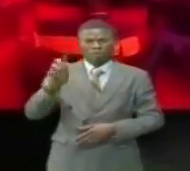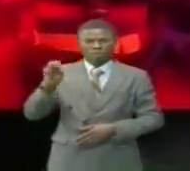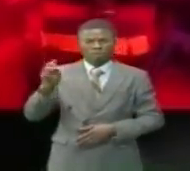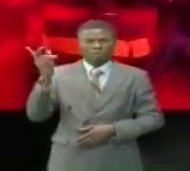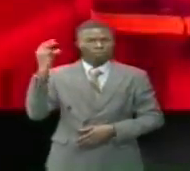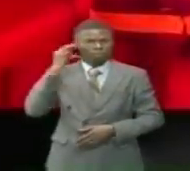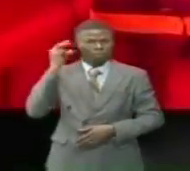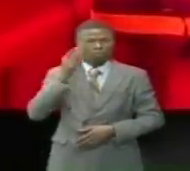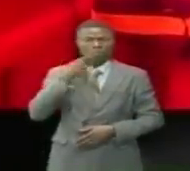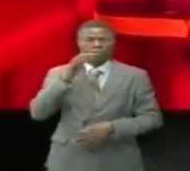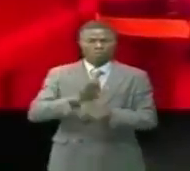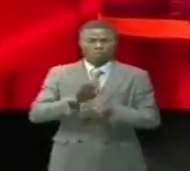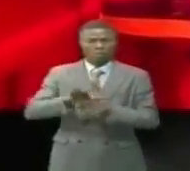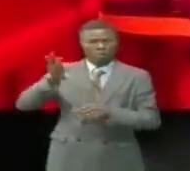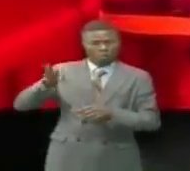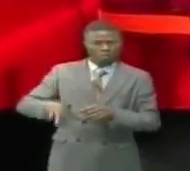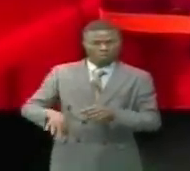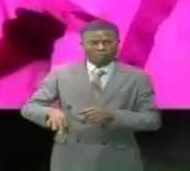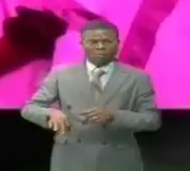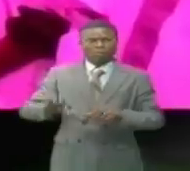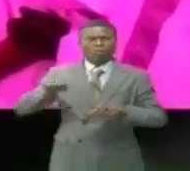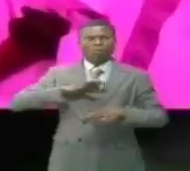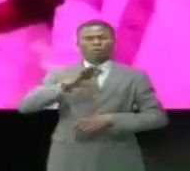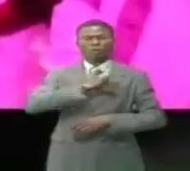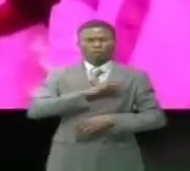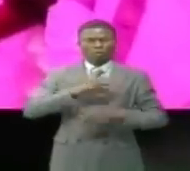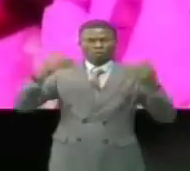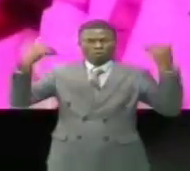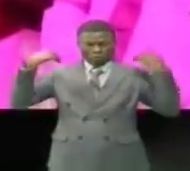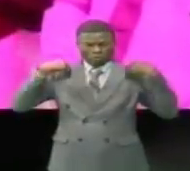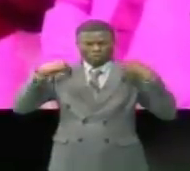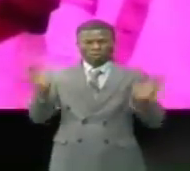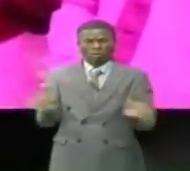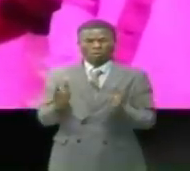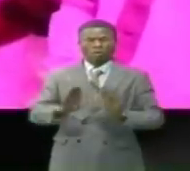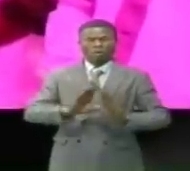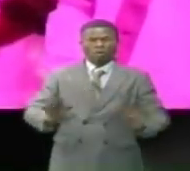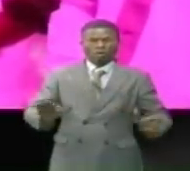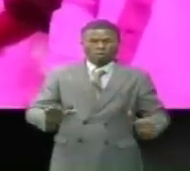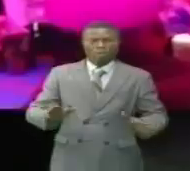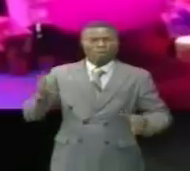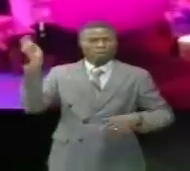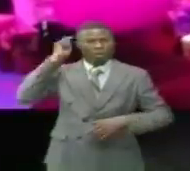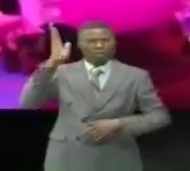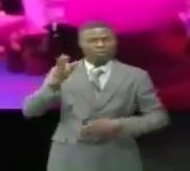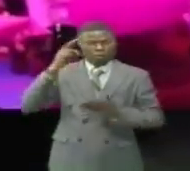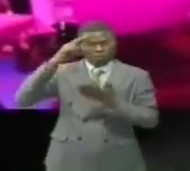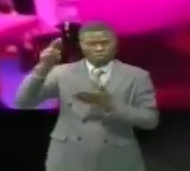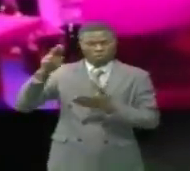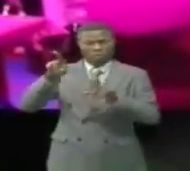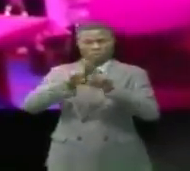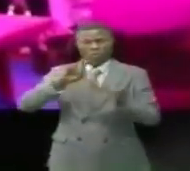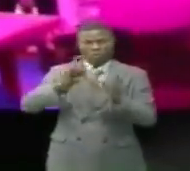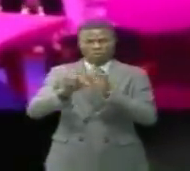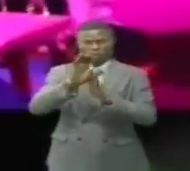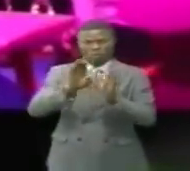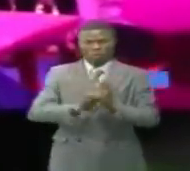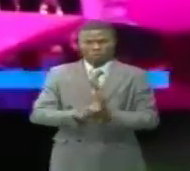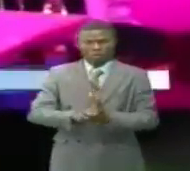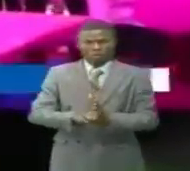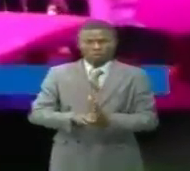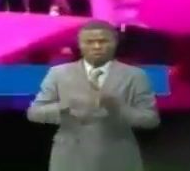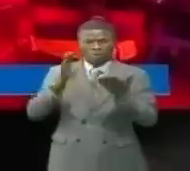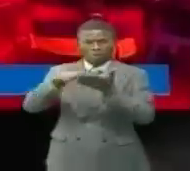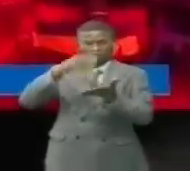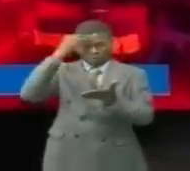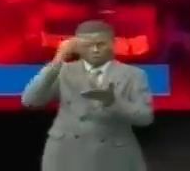revenu sur les efforts consentis par le comité de gestion de renforcement des capacités du corps académique et l'amélioration des conditions